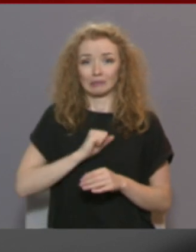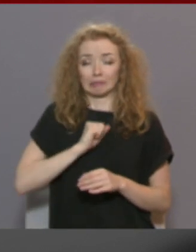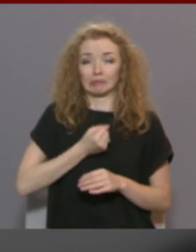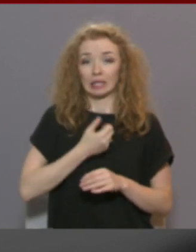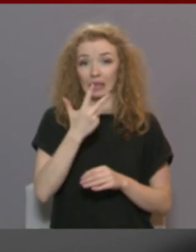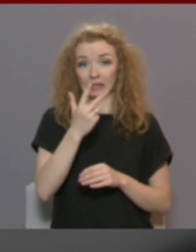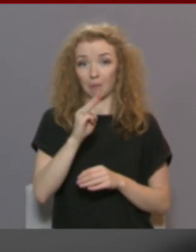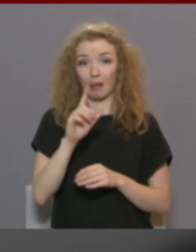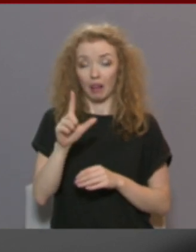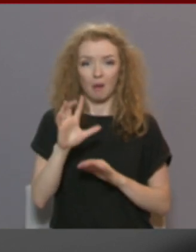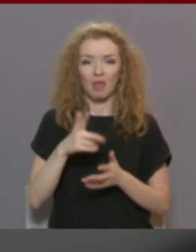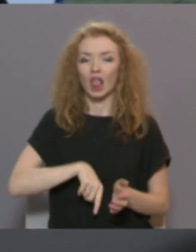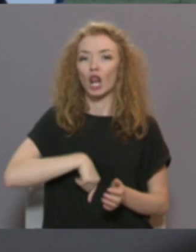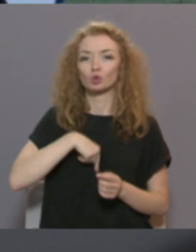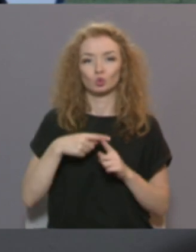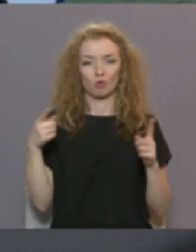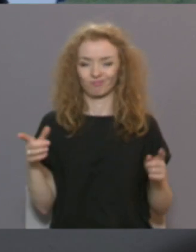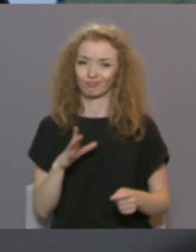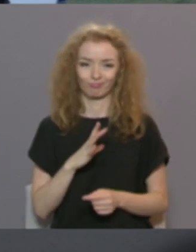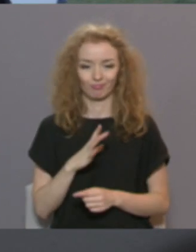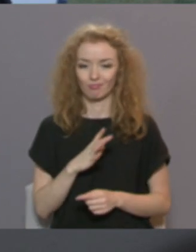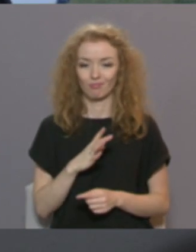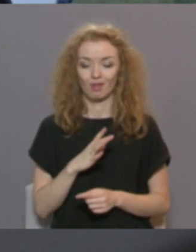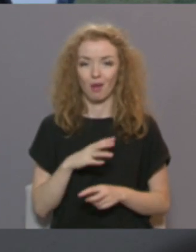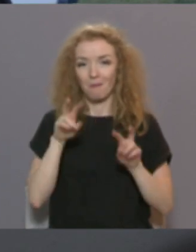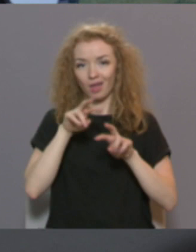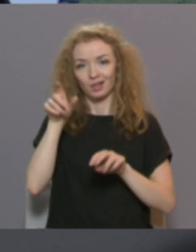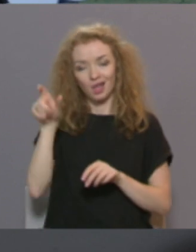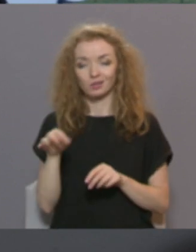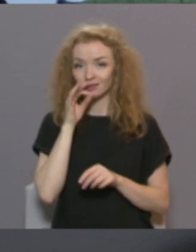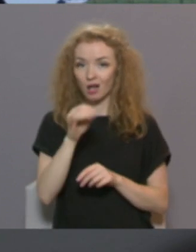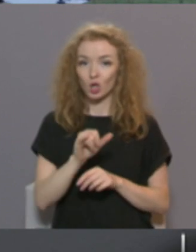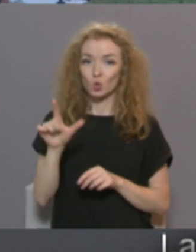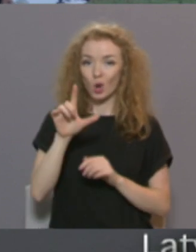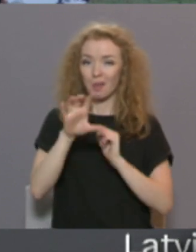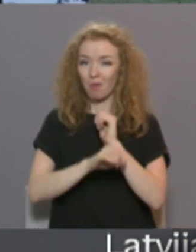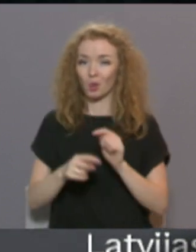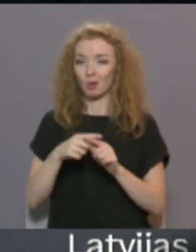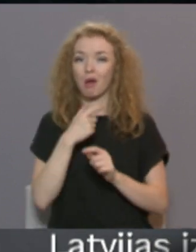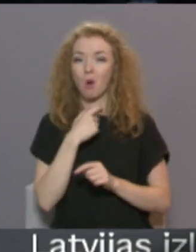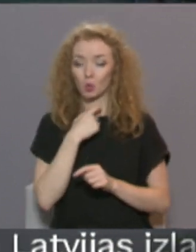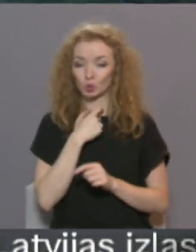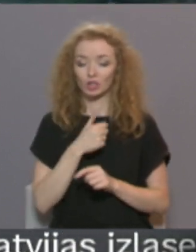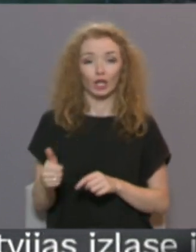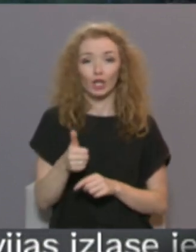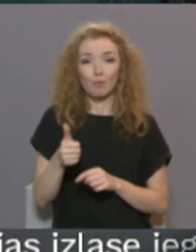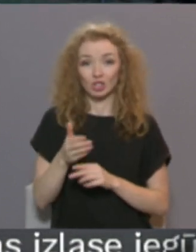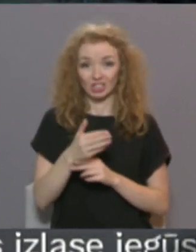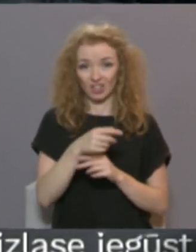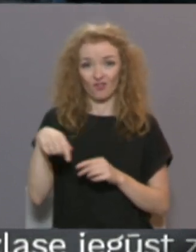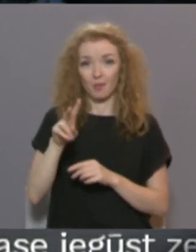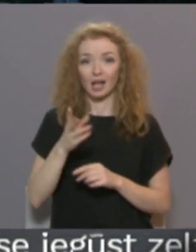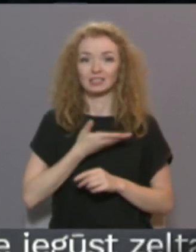bet, protams, neilgstoši. Ruta Medne norāda, ka ik gadu jūlija beigas un augusts zivīm, it īpaši tām, kas labāk